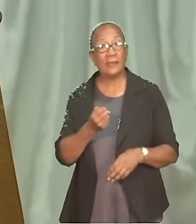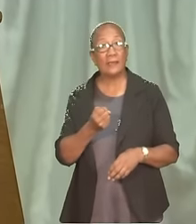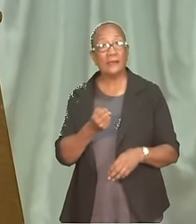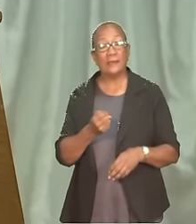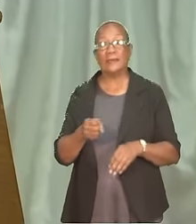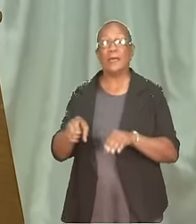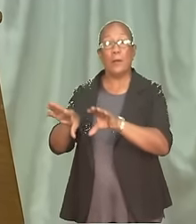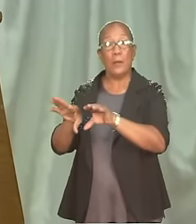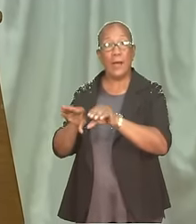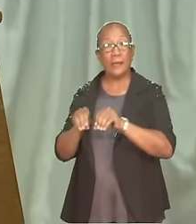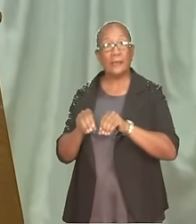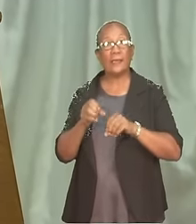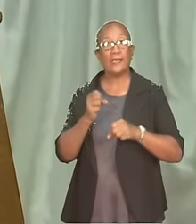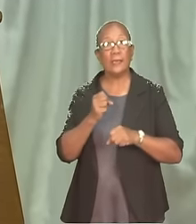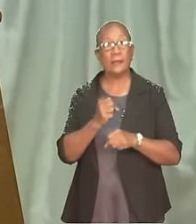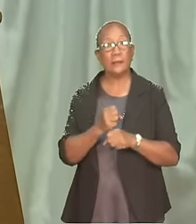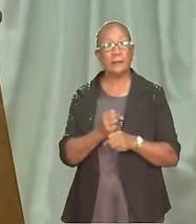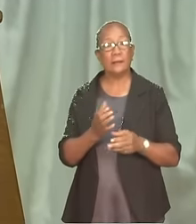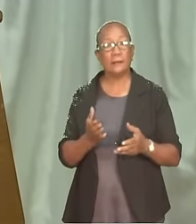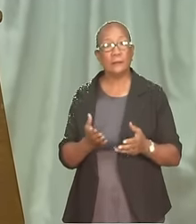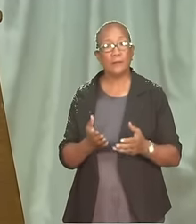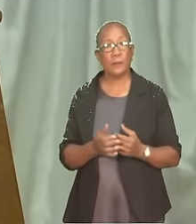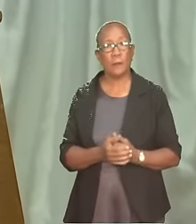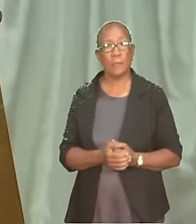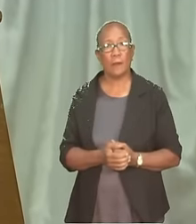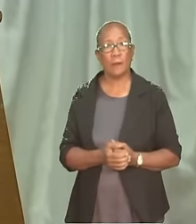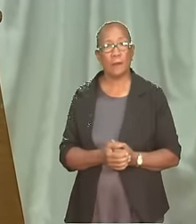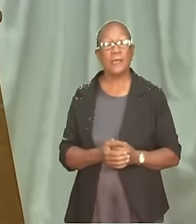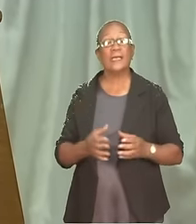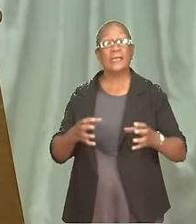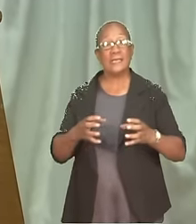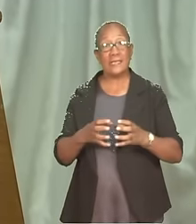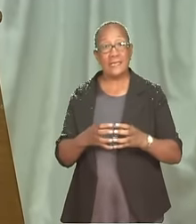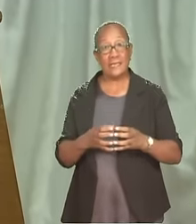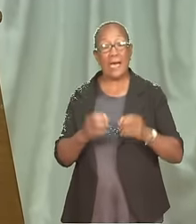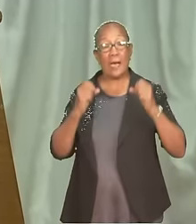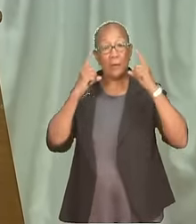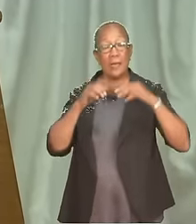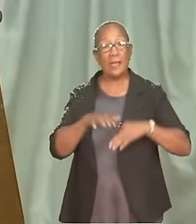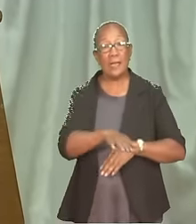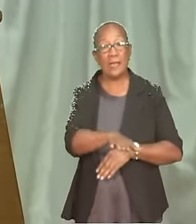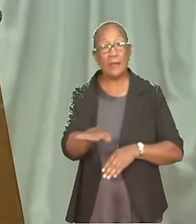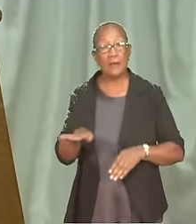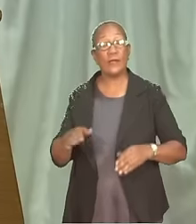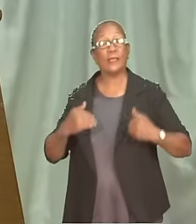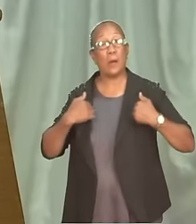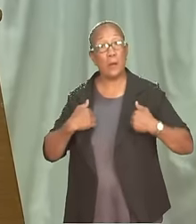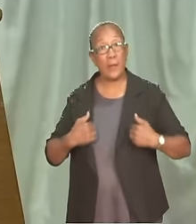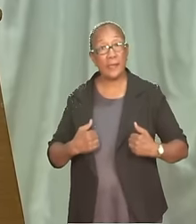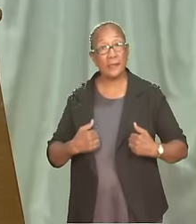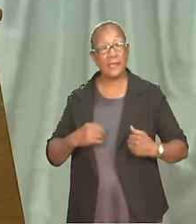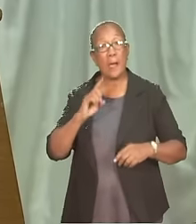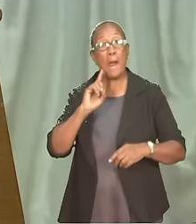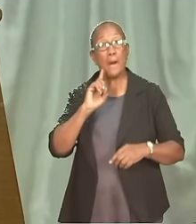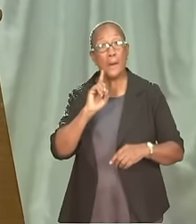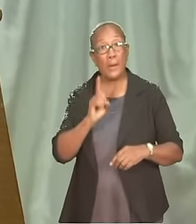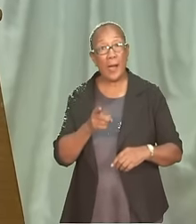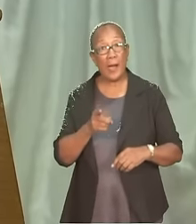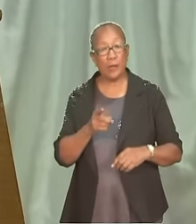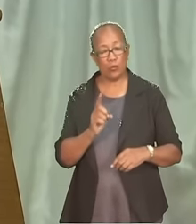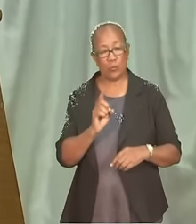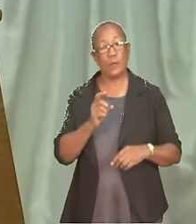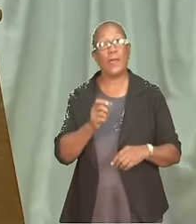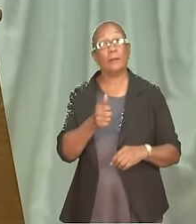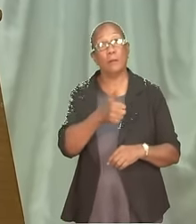ook zorg dragen voor een stukje pijn in de samenleving bij de burger. Maar uiteindelijk zal men